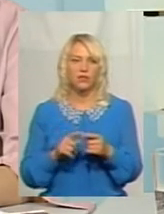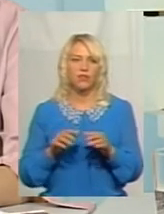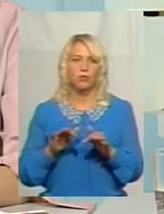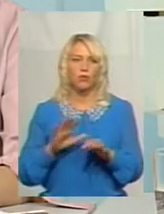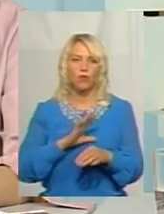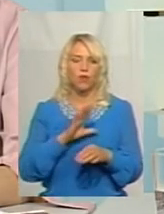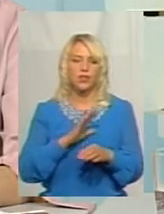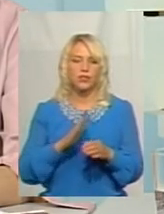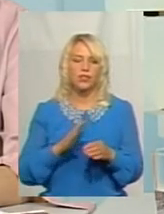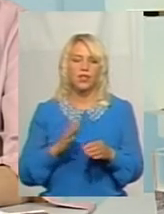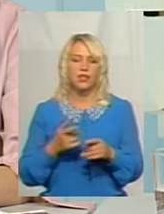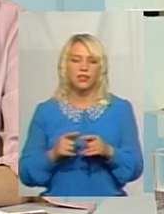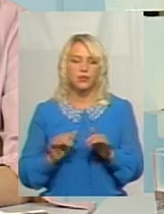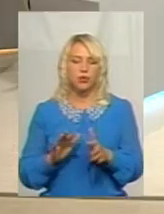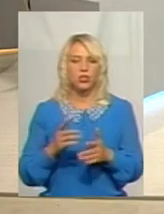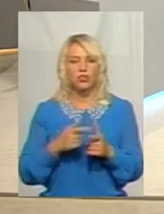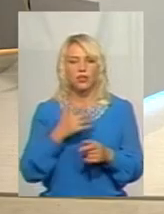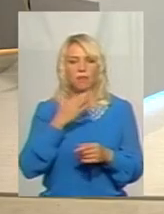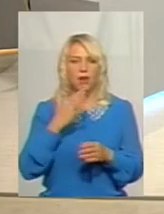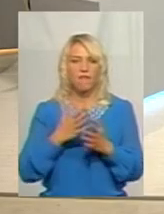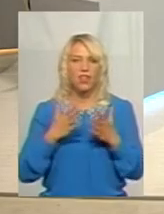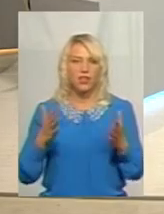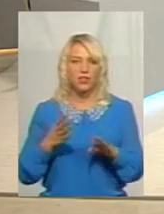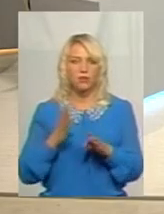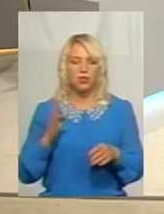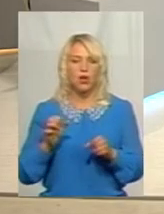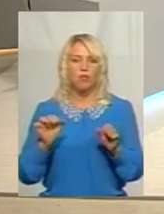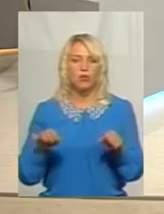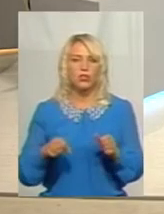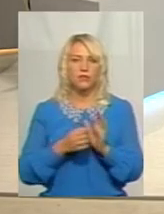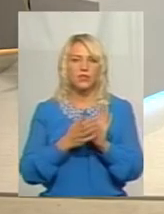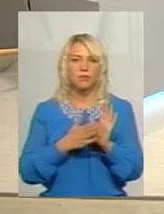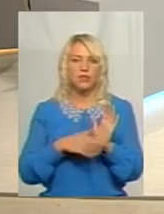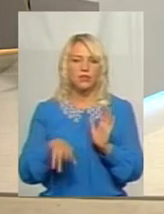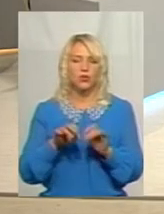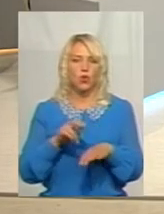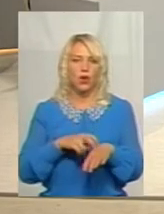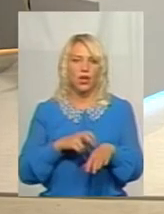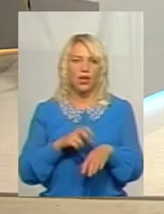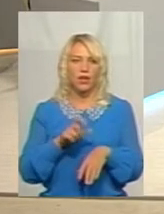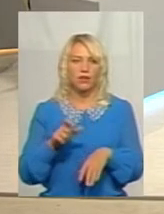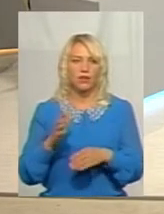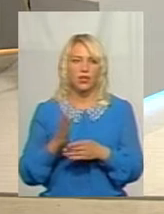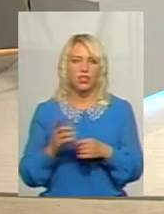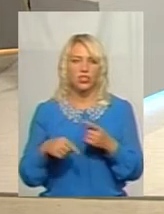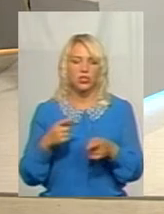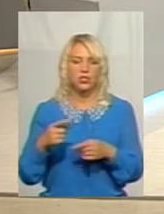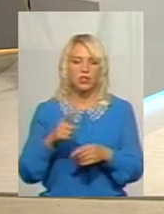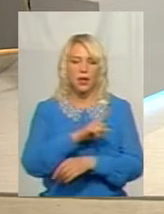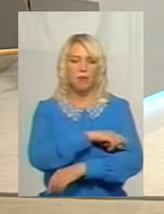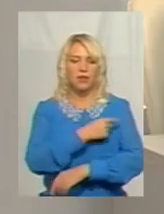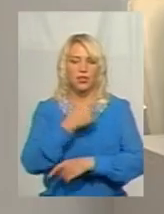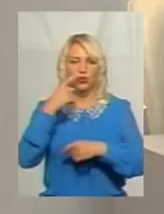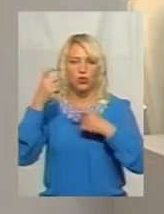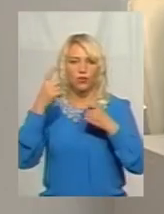немає великих черг? Можливість записатися до лікарів є через медичну інформаційну систему,